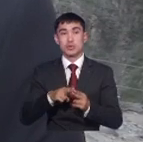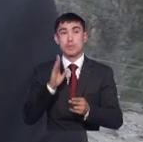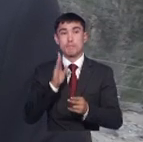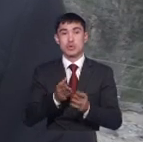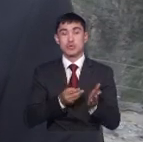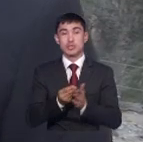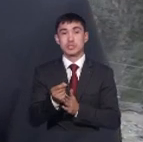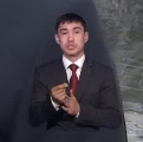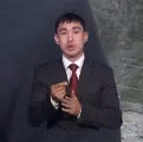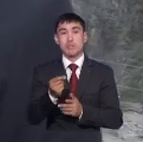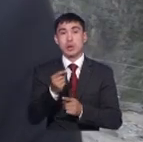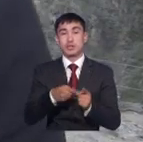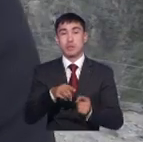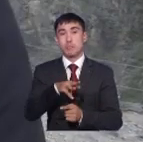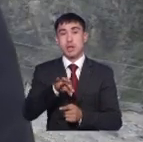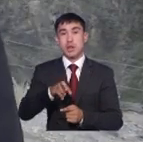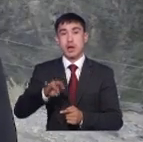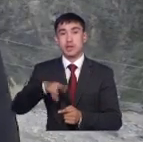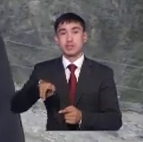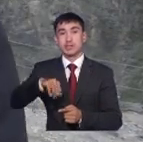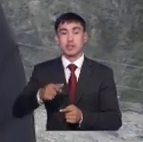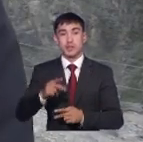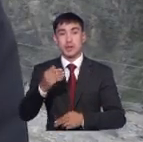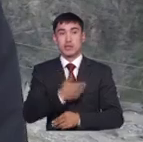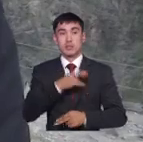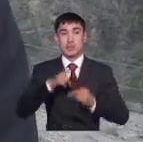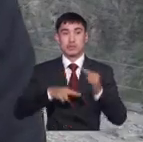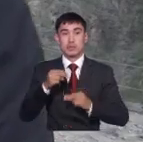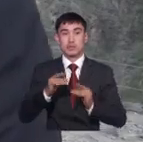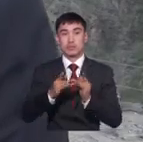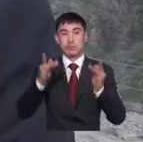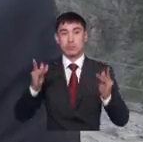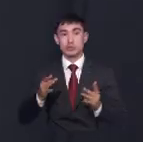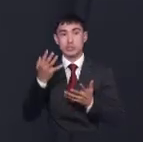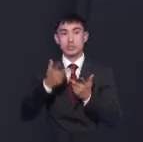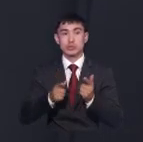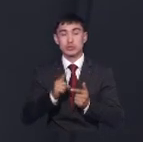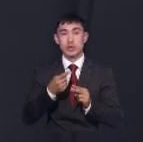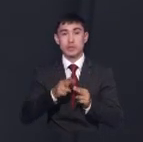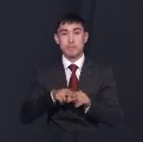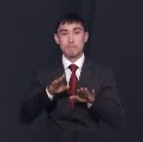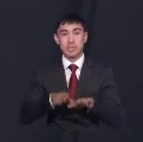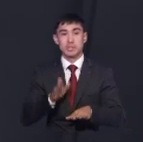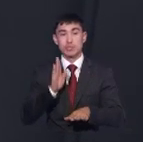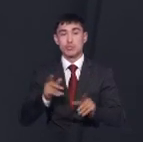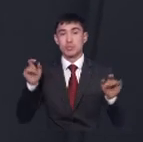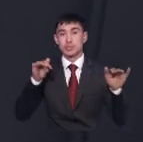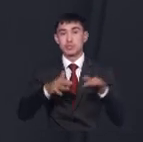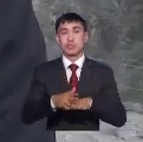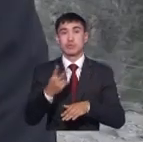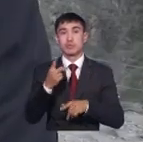намерена вложить 1,5 миллиарда тенге. Они хотят построить здесь подвесной мост. Рассчитываем, что данное место будут посещать